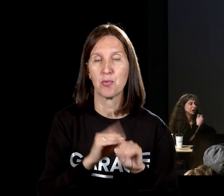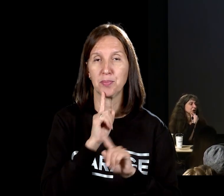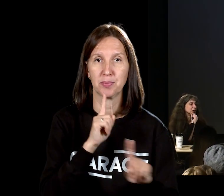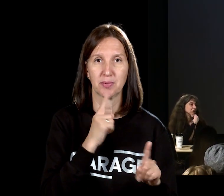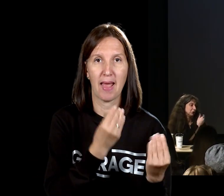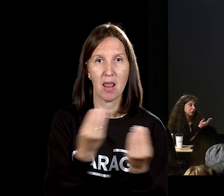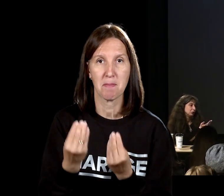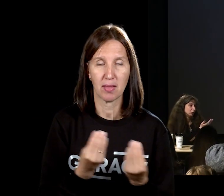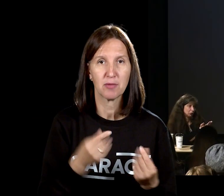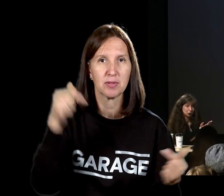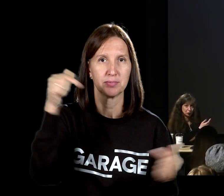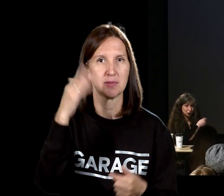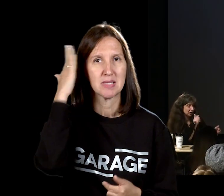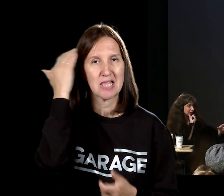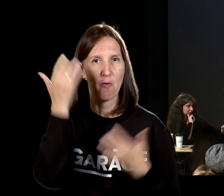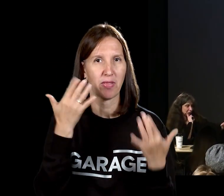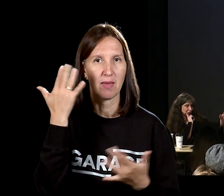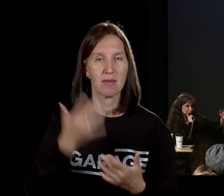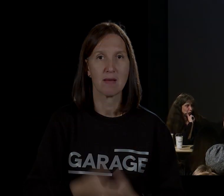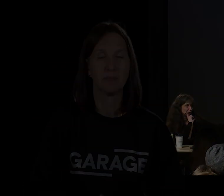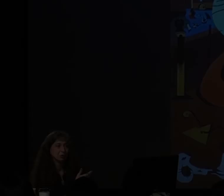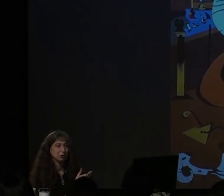бы сновиденческие.